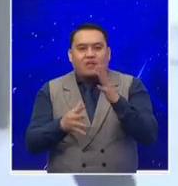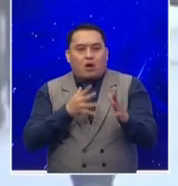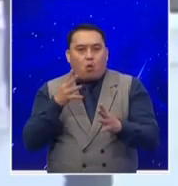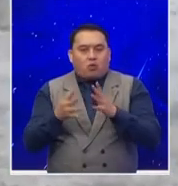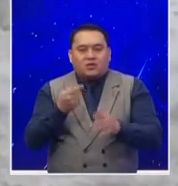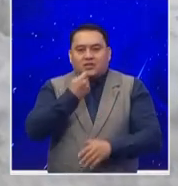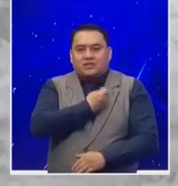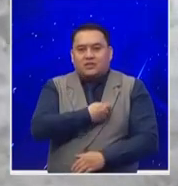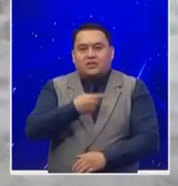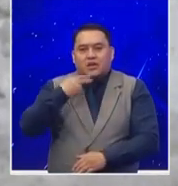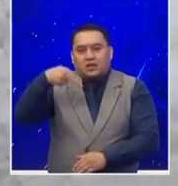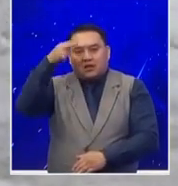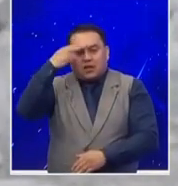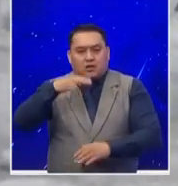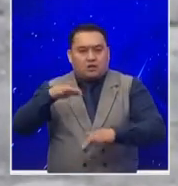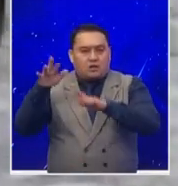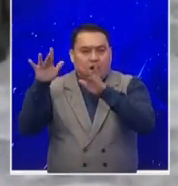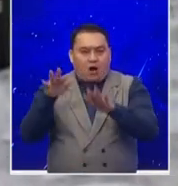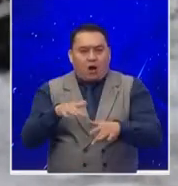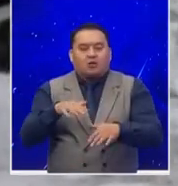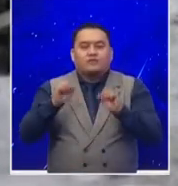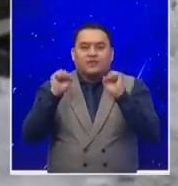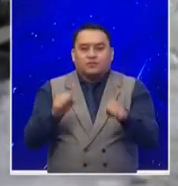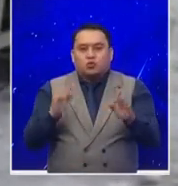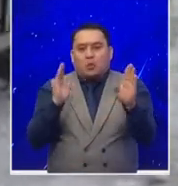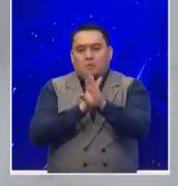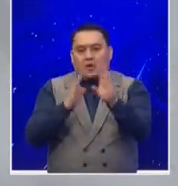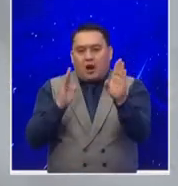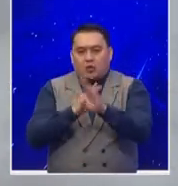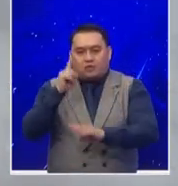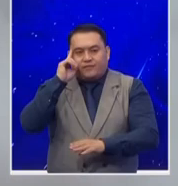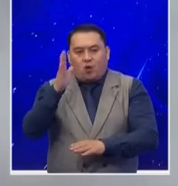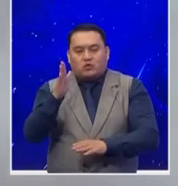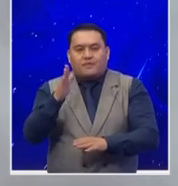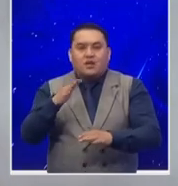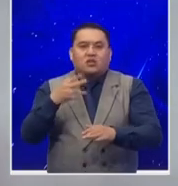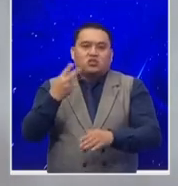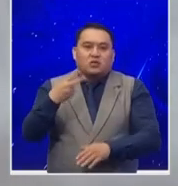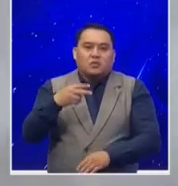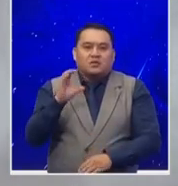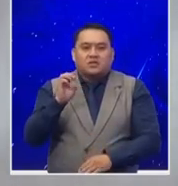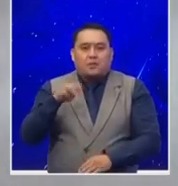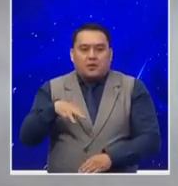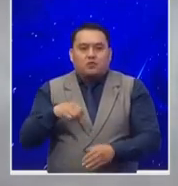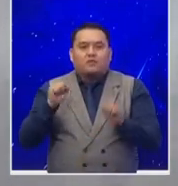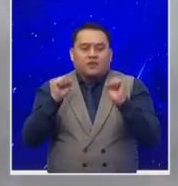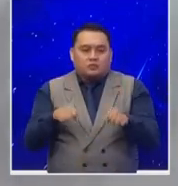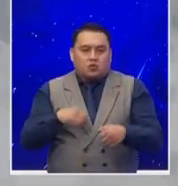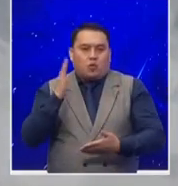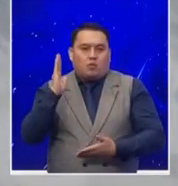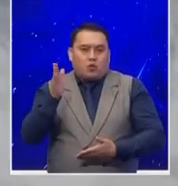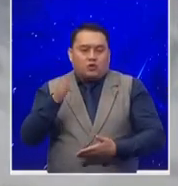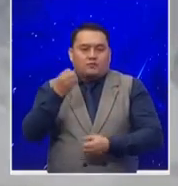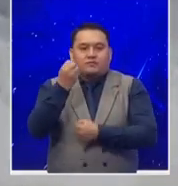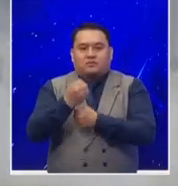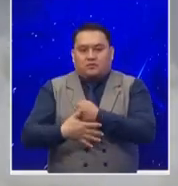Мамандар Италияның 12 өңірінде қалың қар жауады деп дабыл қағуда. Кейбір жерде ақ қардың қалыңдығы 20 сантиметрге дейін жетуі мүмкін. Ел